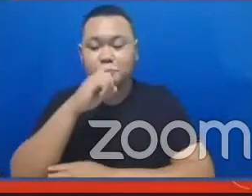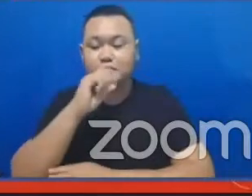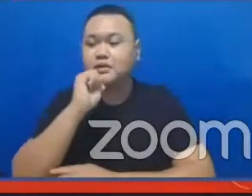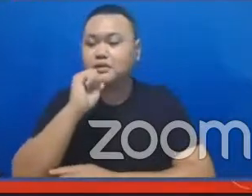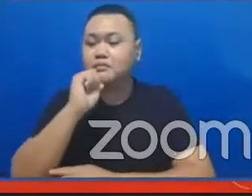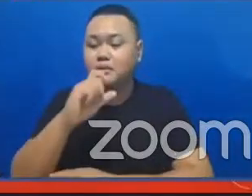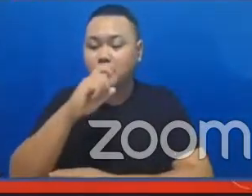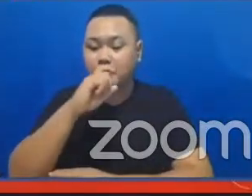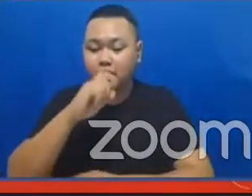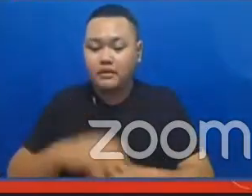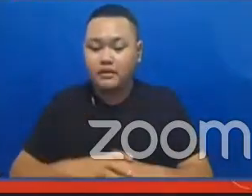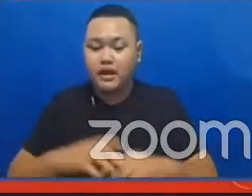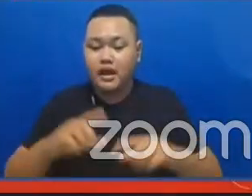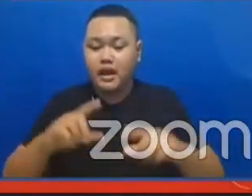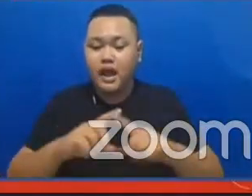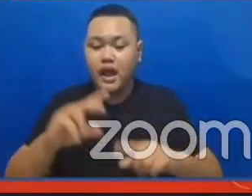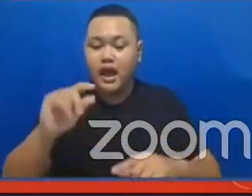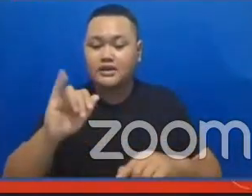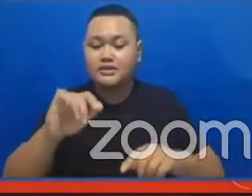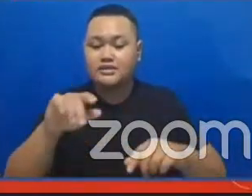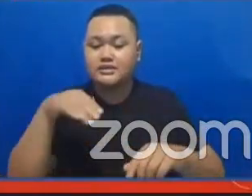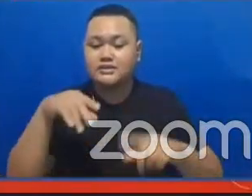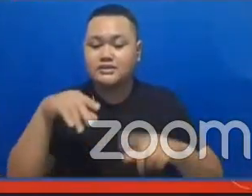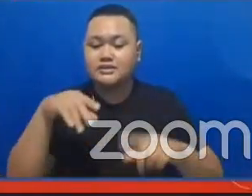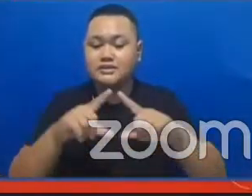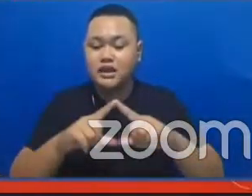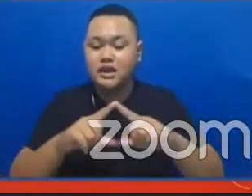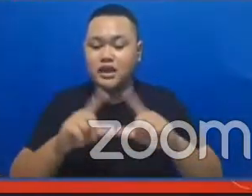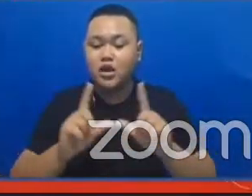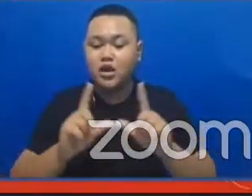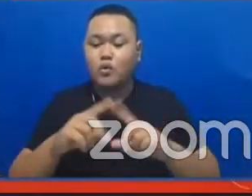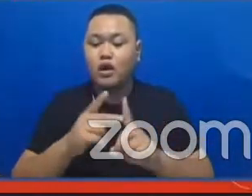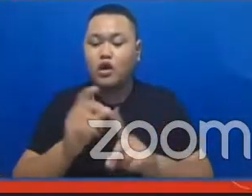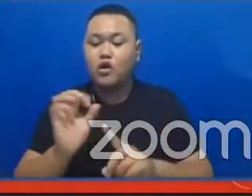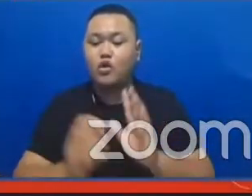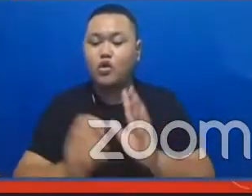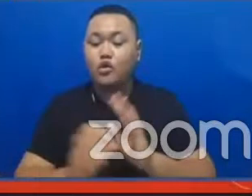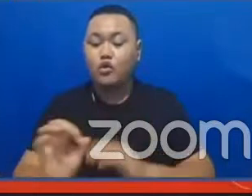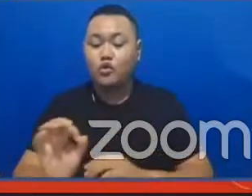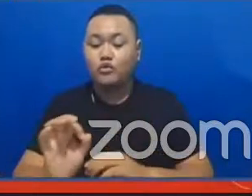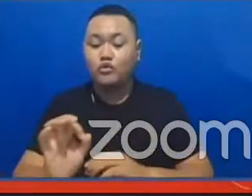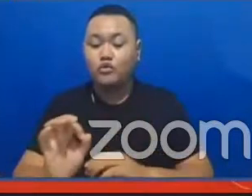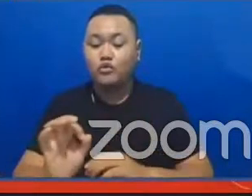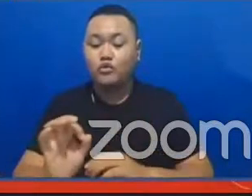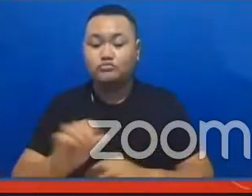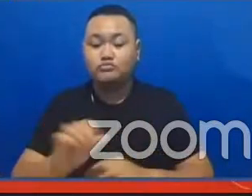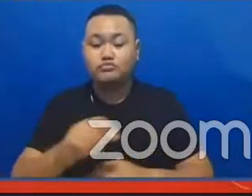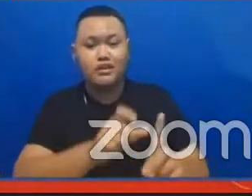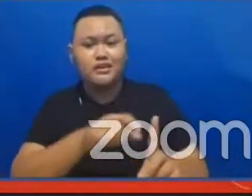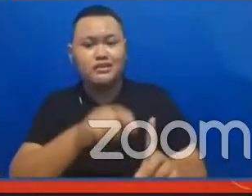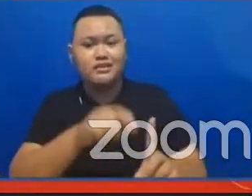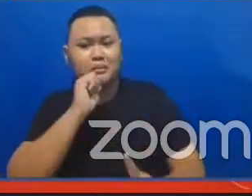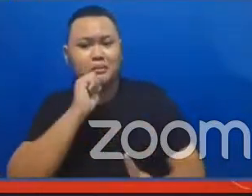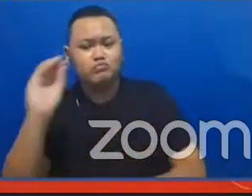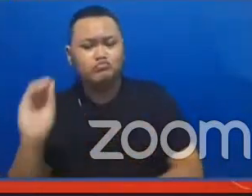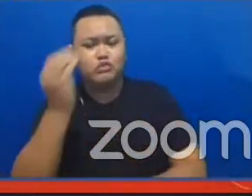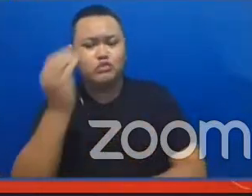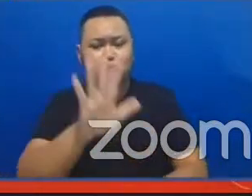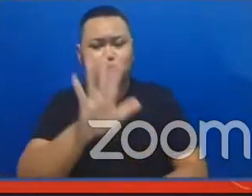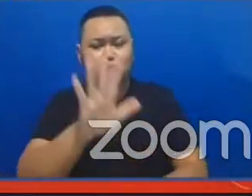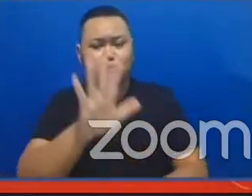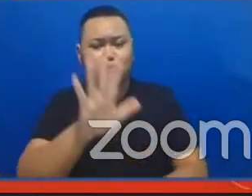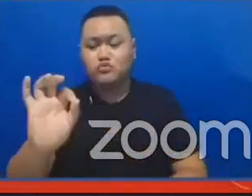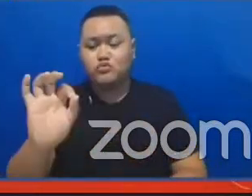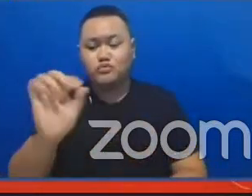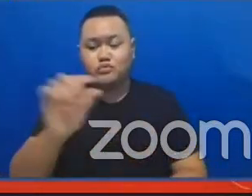MSc PhD. Nah, beliau ini adalah top 50 finalis Global Teachers Prize